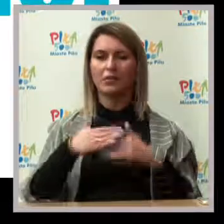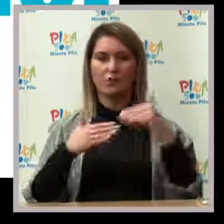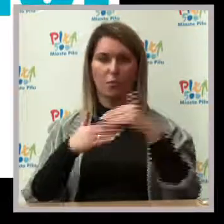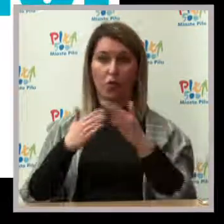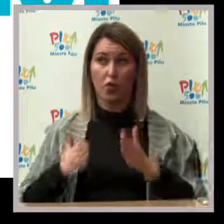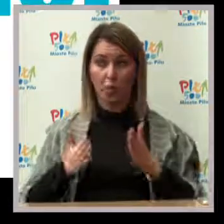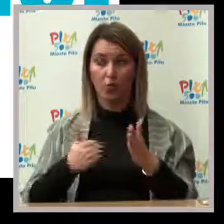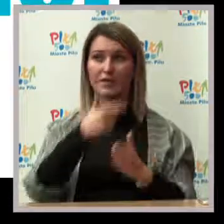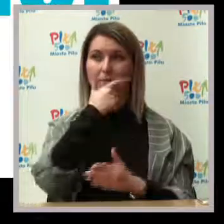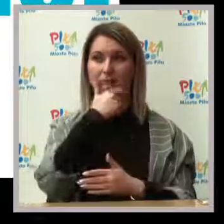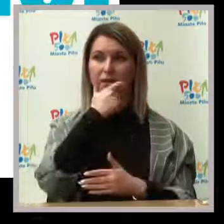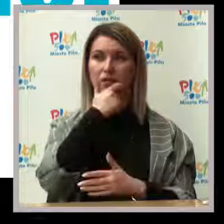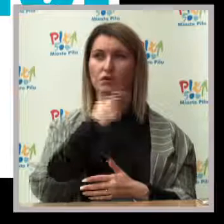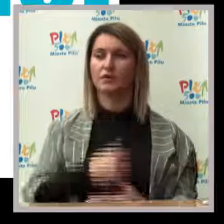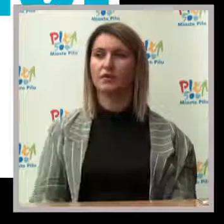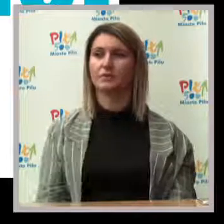Przebudowa Bydgoskiej to